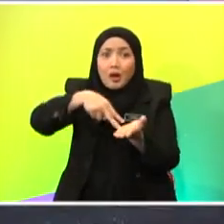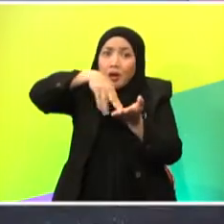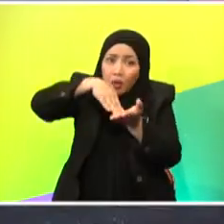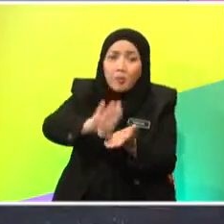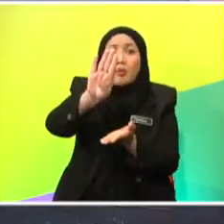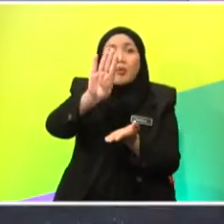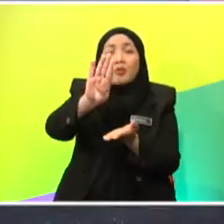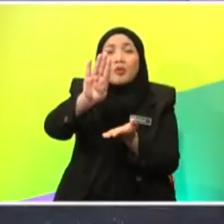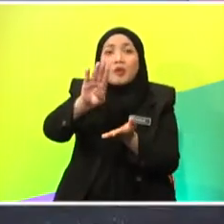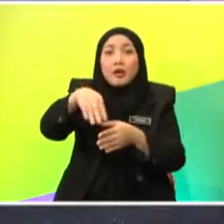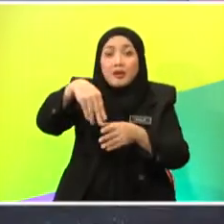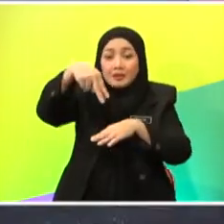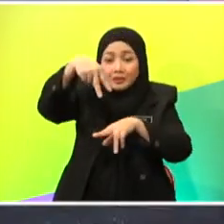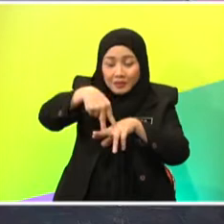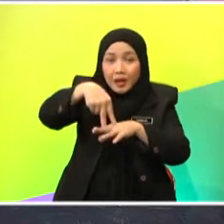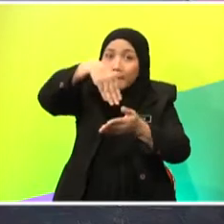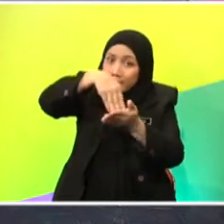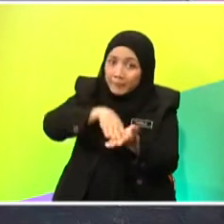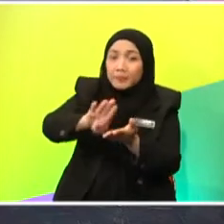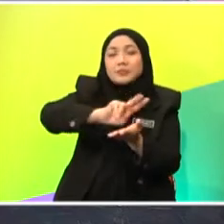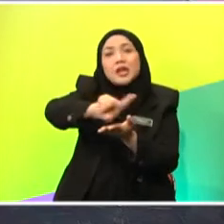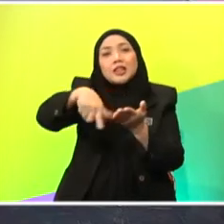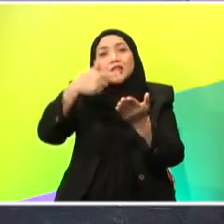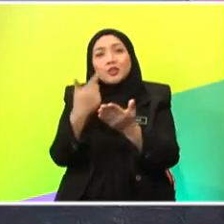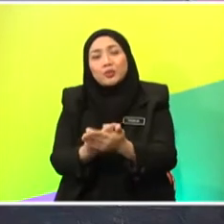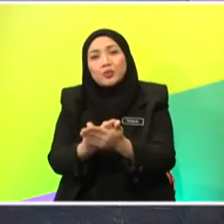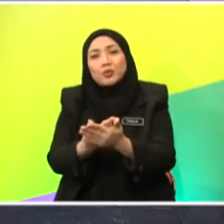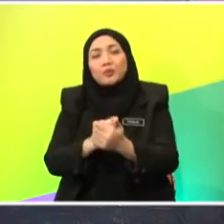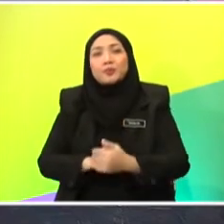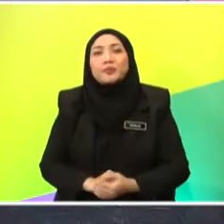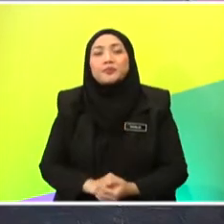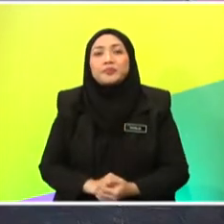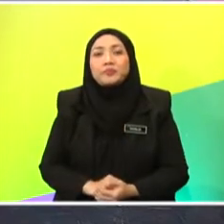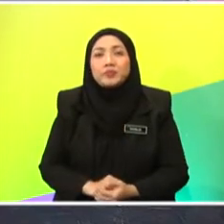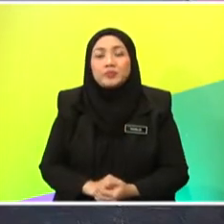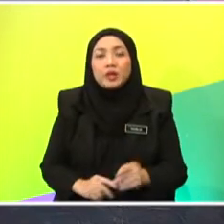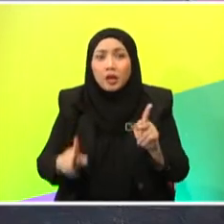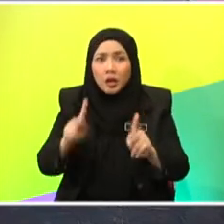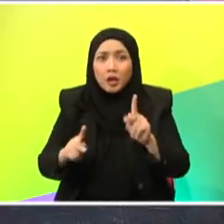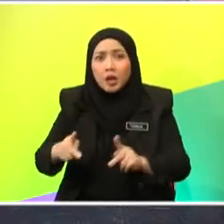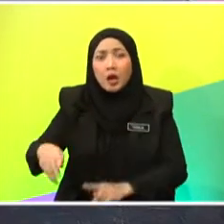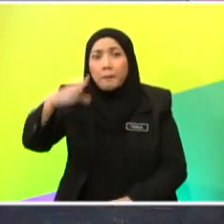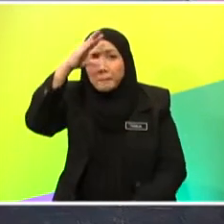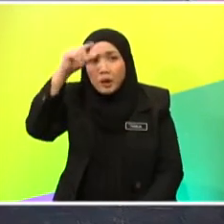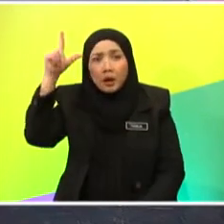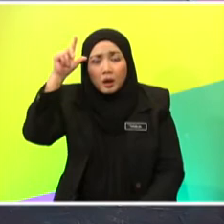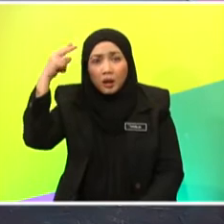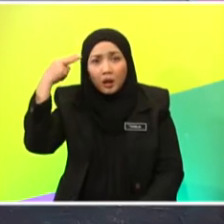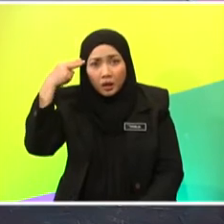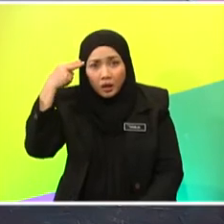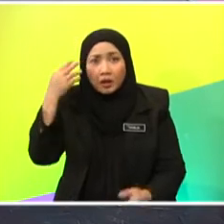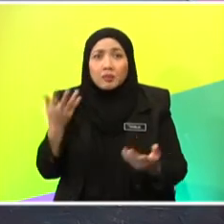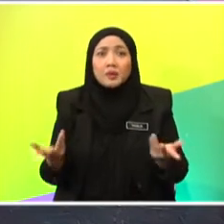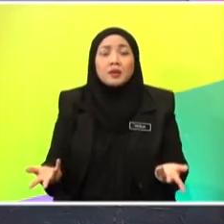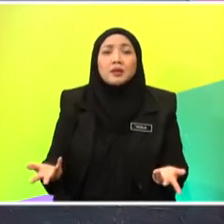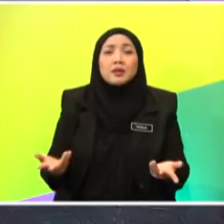betul AC gua Kalau terpijak nanti terjatuh itu kalau Ibu Ayah kalau kata Hakim ketika Kausa itu picek gua nanti WhatsApp